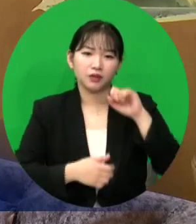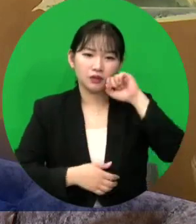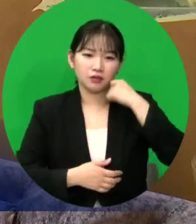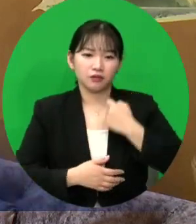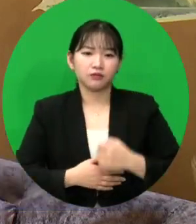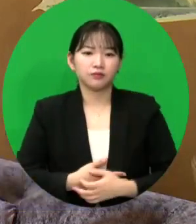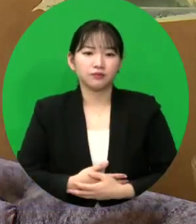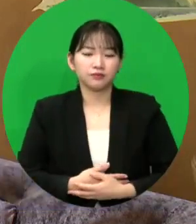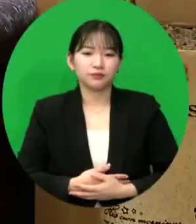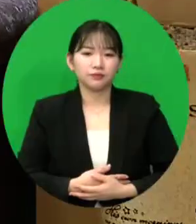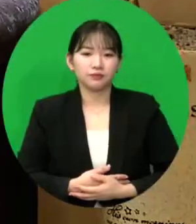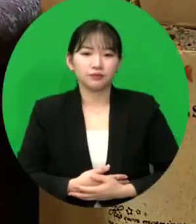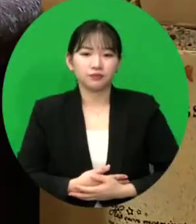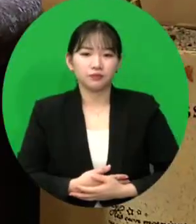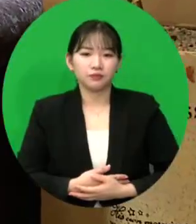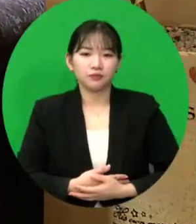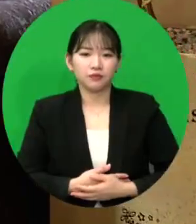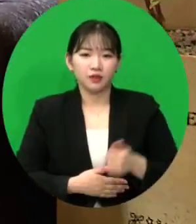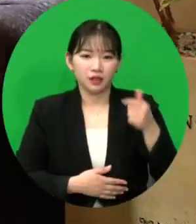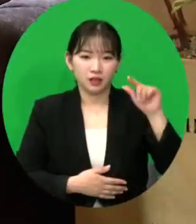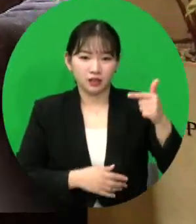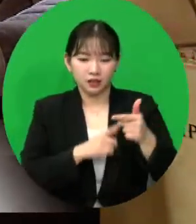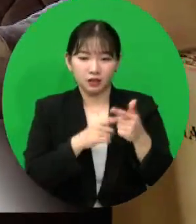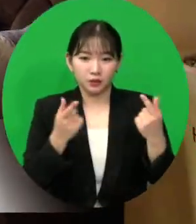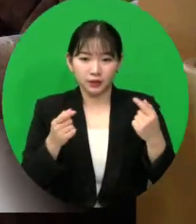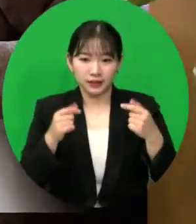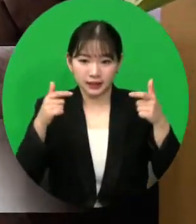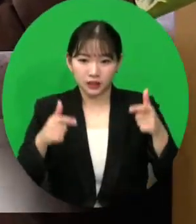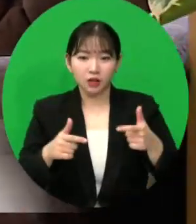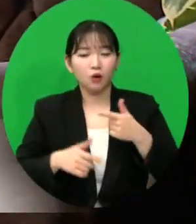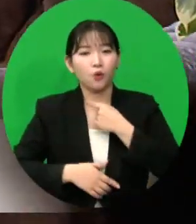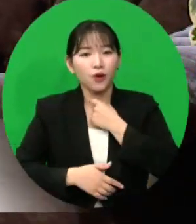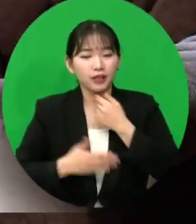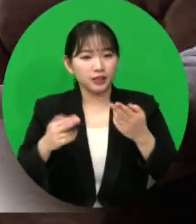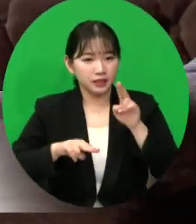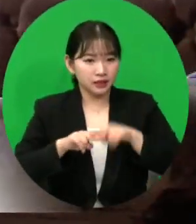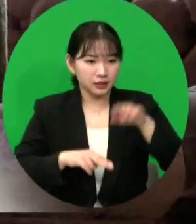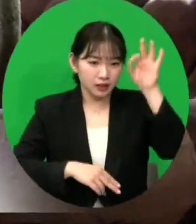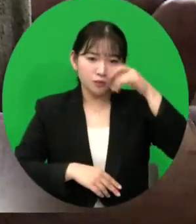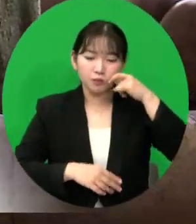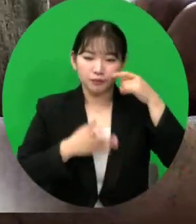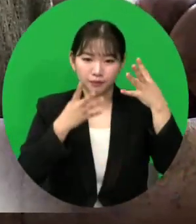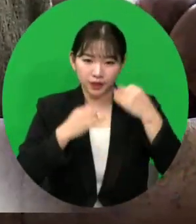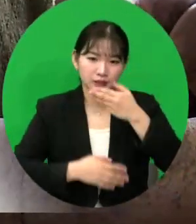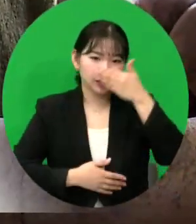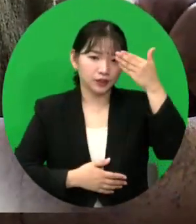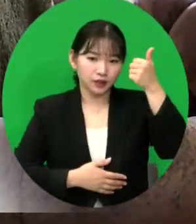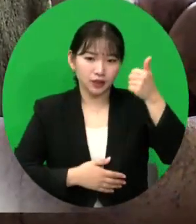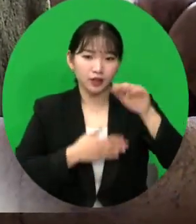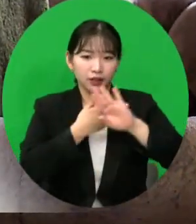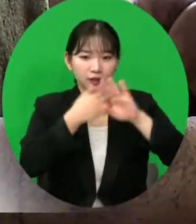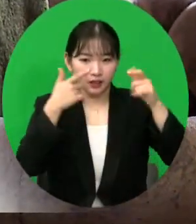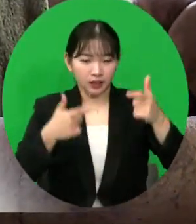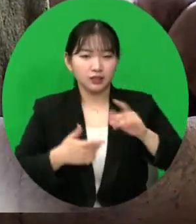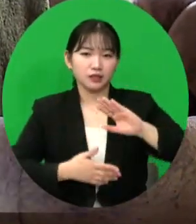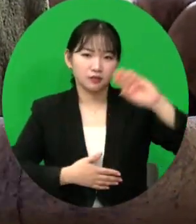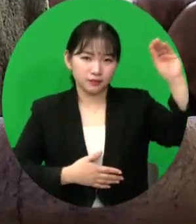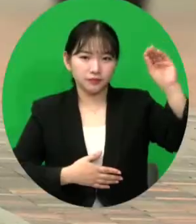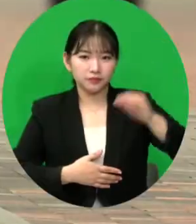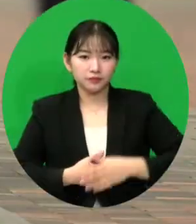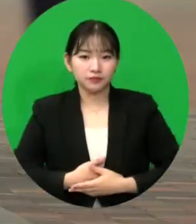어려움이 조금 있습니다. 한 씨처럼 지역에서 원하는 일자리를 찾지 못한 많은 청년들은 타지역으로 떠나고